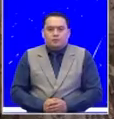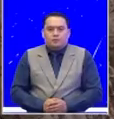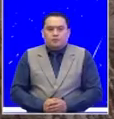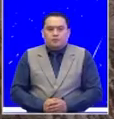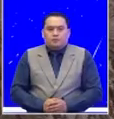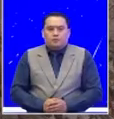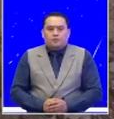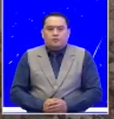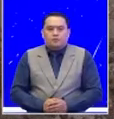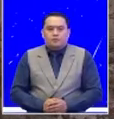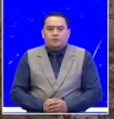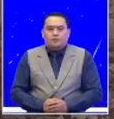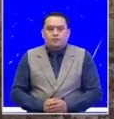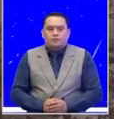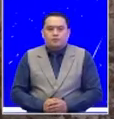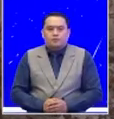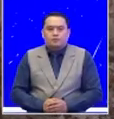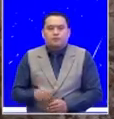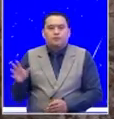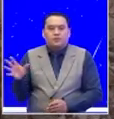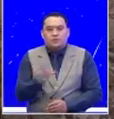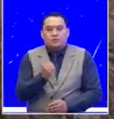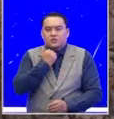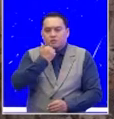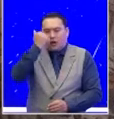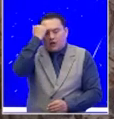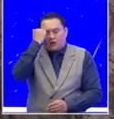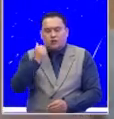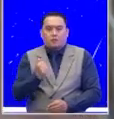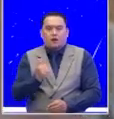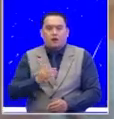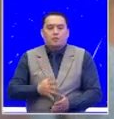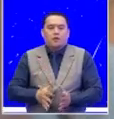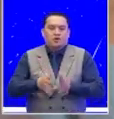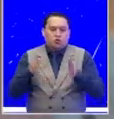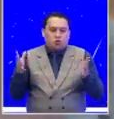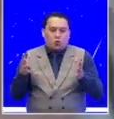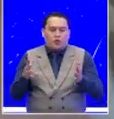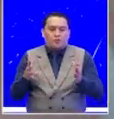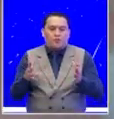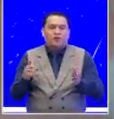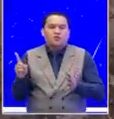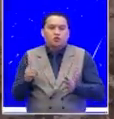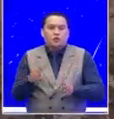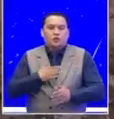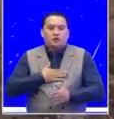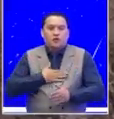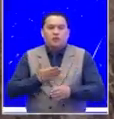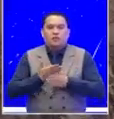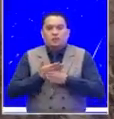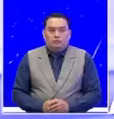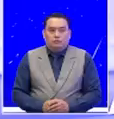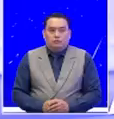Волонтерам, кто оказывает всем помощь, благодарю всех-всех, искренне благодарю. Спасибо вам огромное, что вы нас не